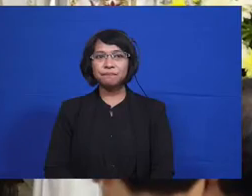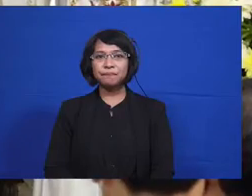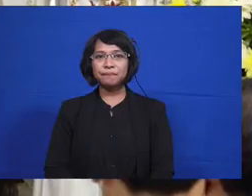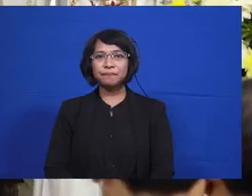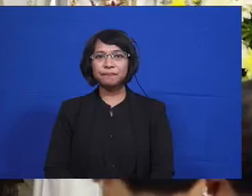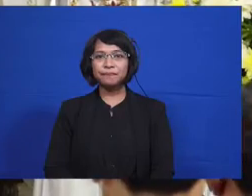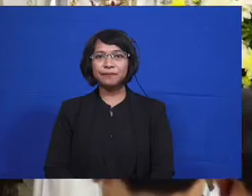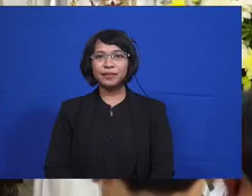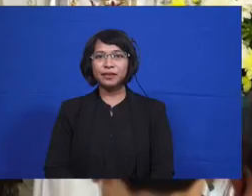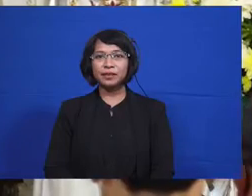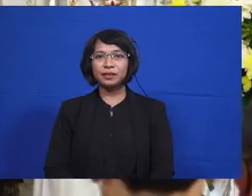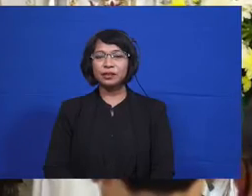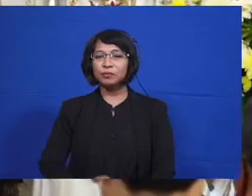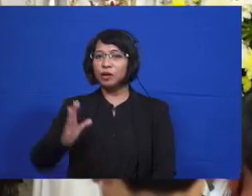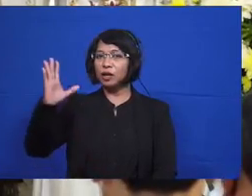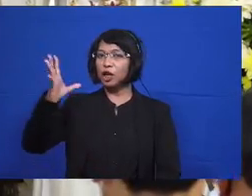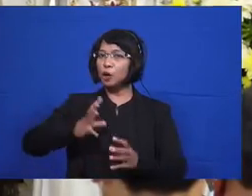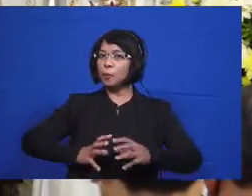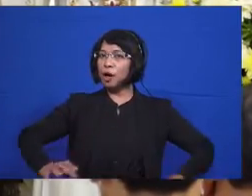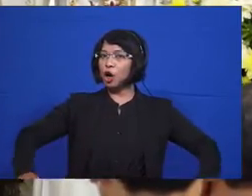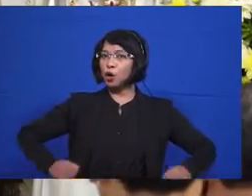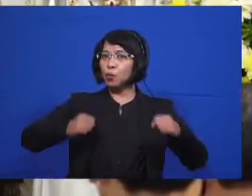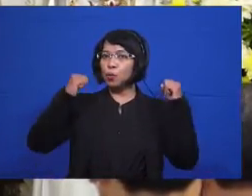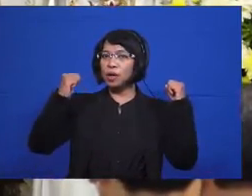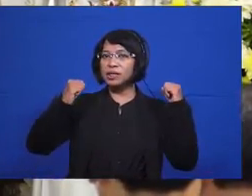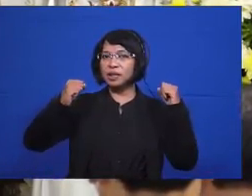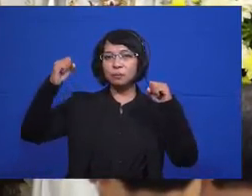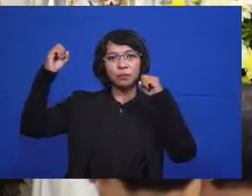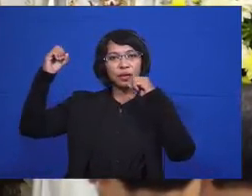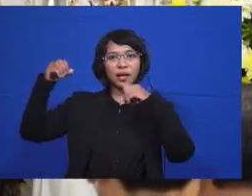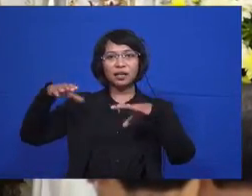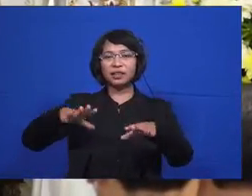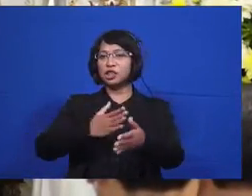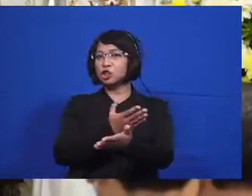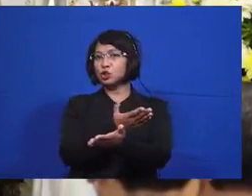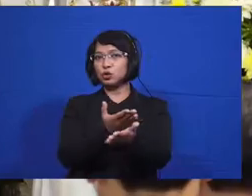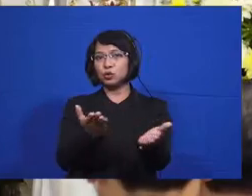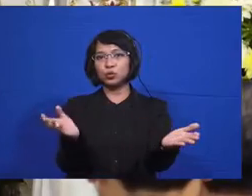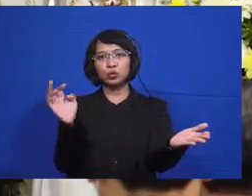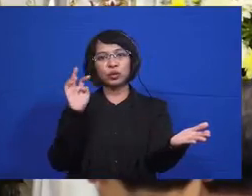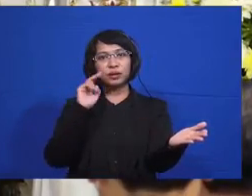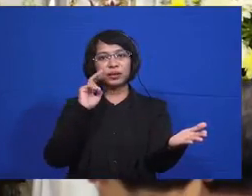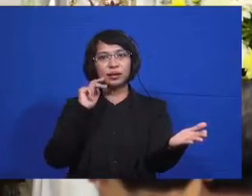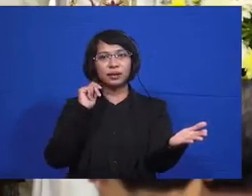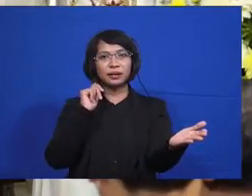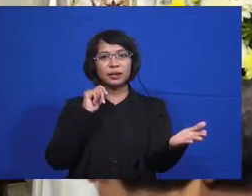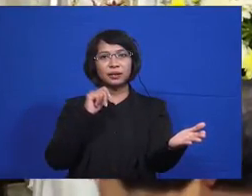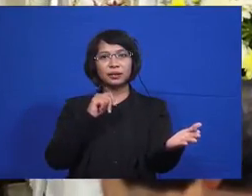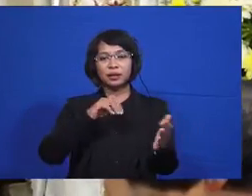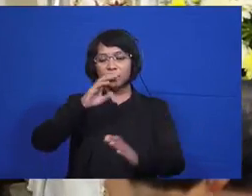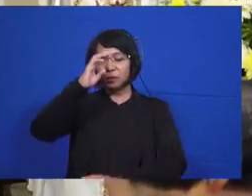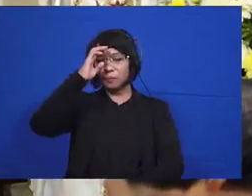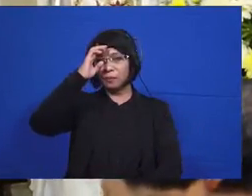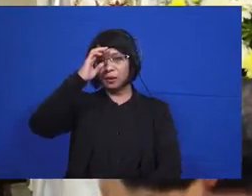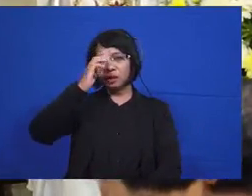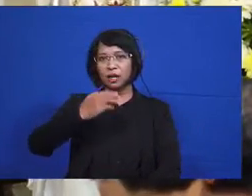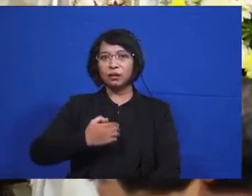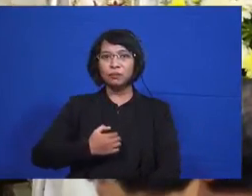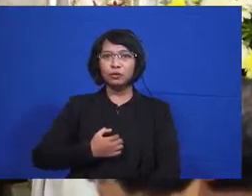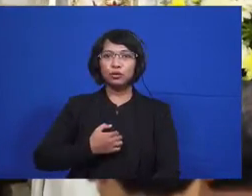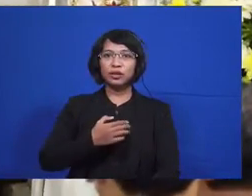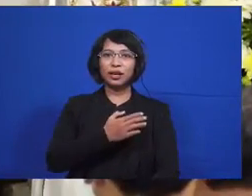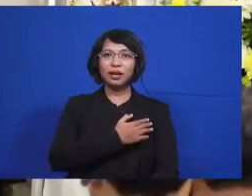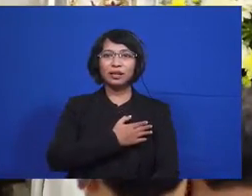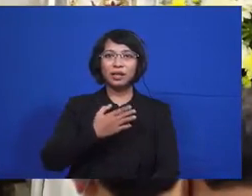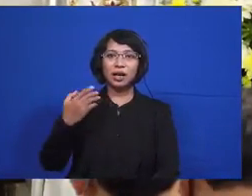Semoga Allah yang Maha Kuasa memberkati saudara sekalian, Bapa